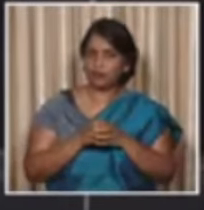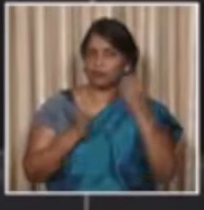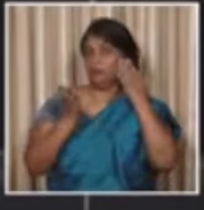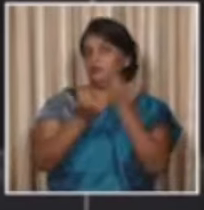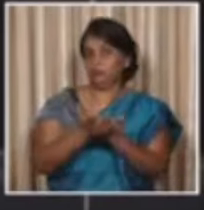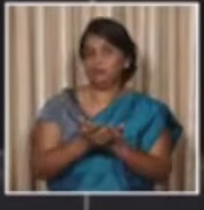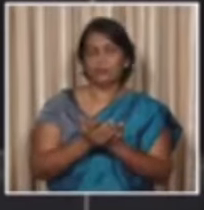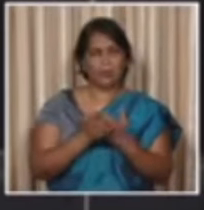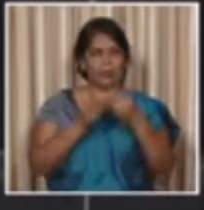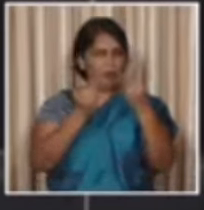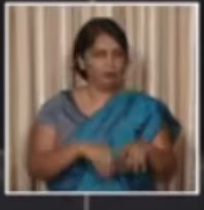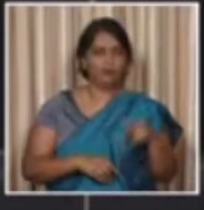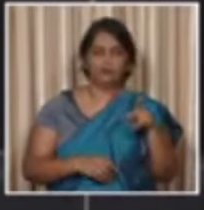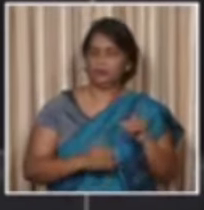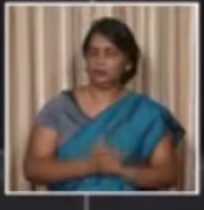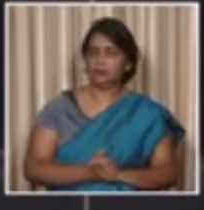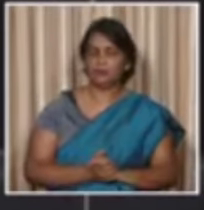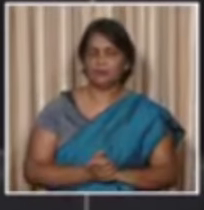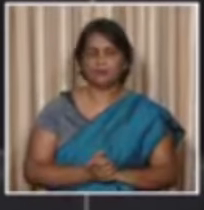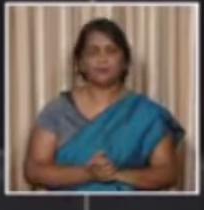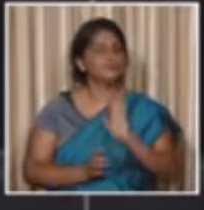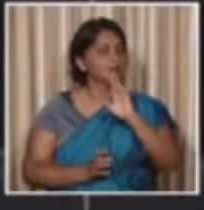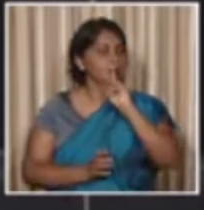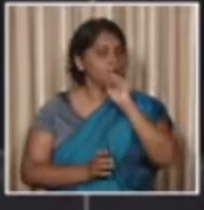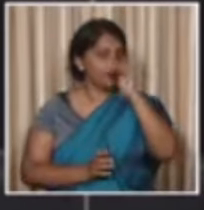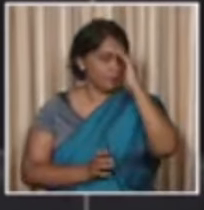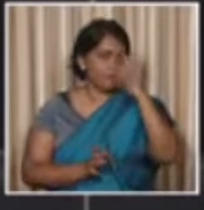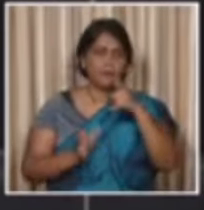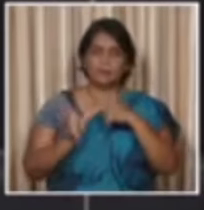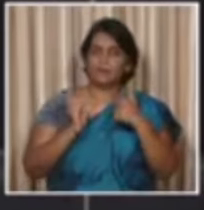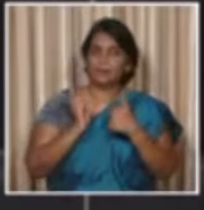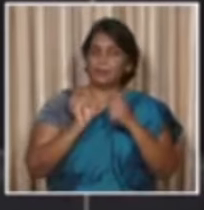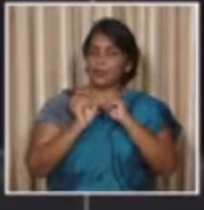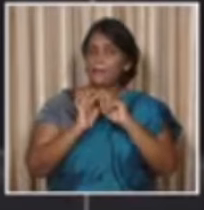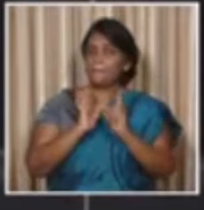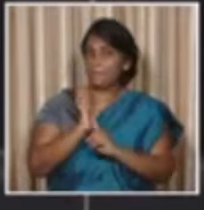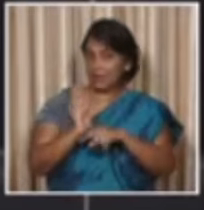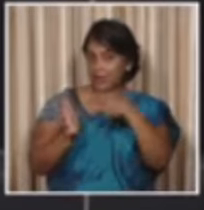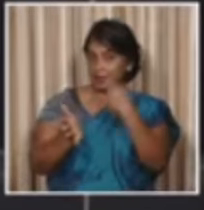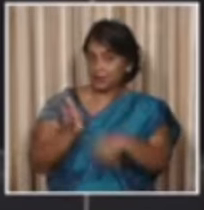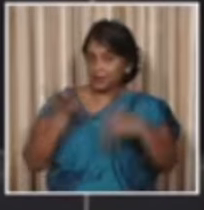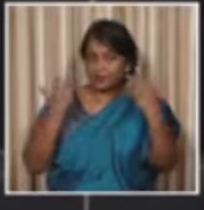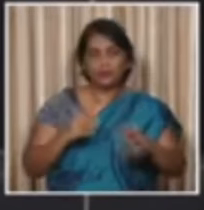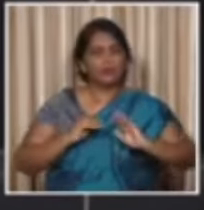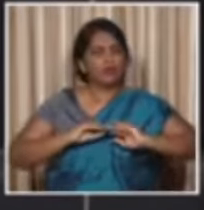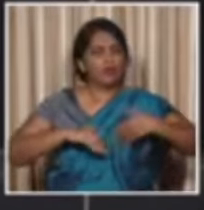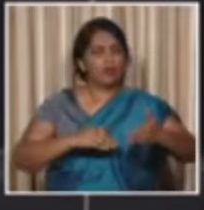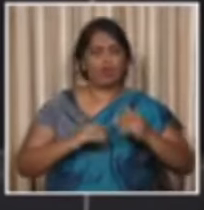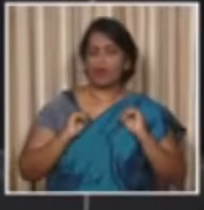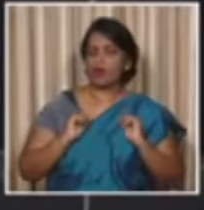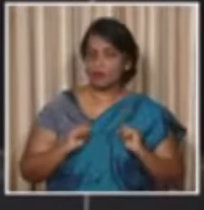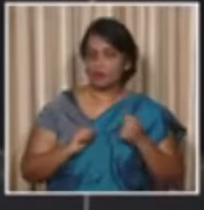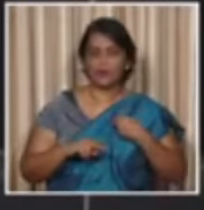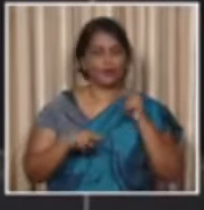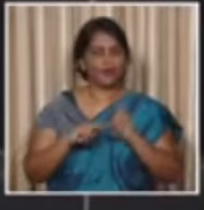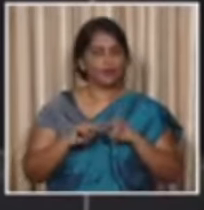ඉදිරිපත් කරන්න අසාර්ථක වී තිබෙනවා. කතානායකතුමා පනත අත්සන් කරලා තිබෙන මෙයින් පස්සේ මොකද වෙන්නේ? මගේ